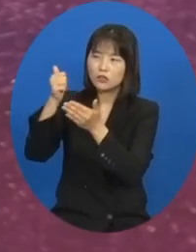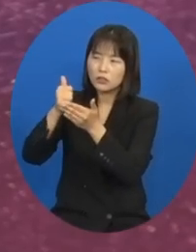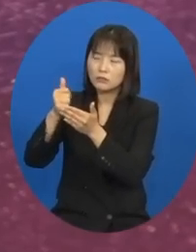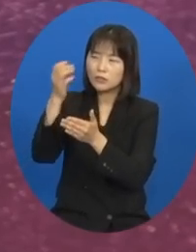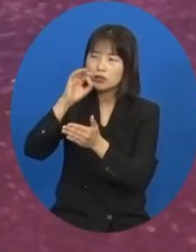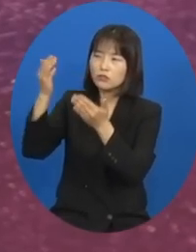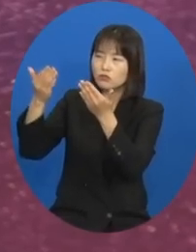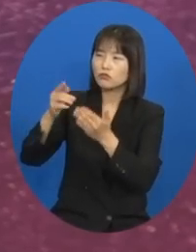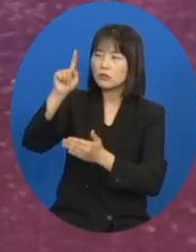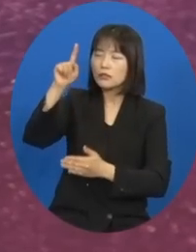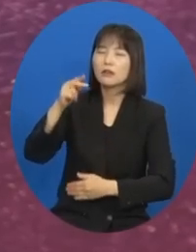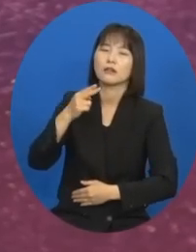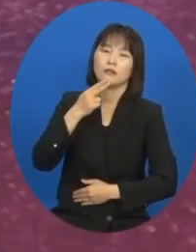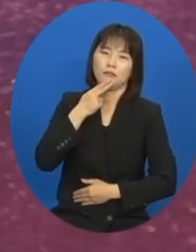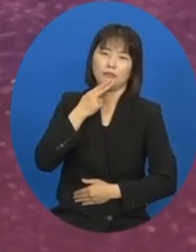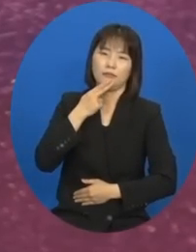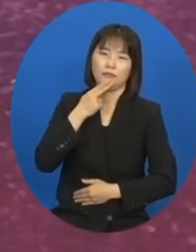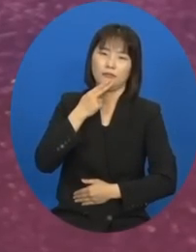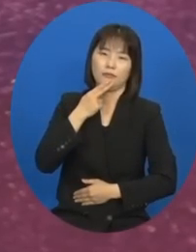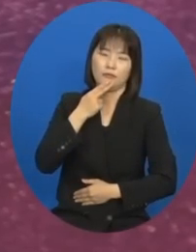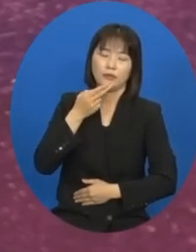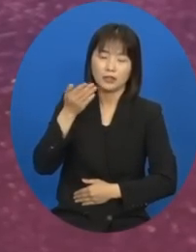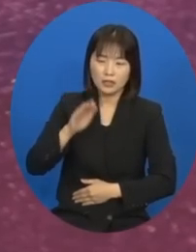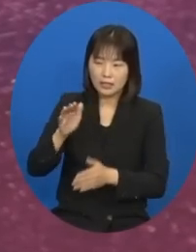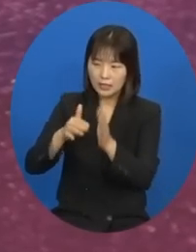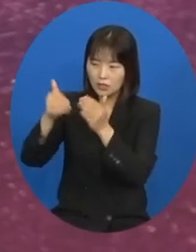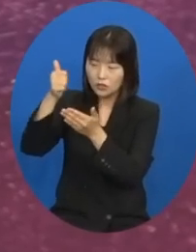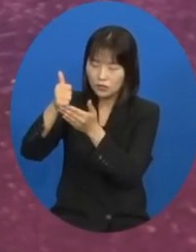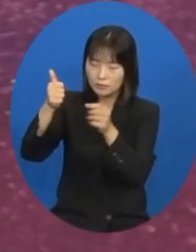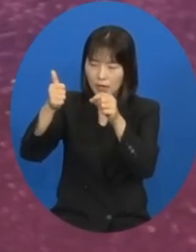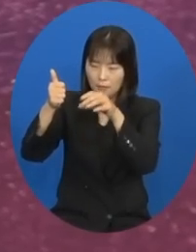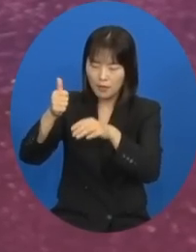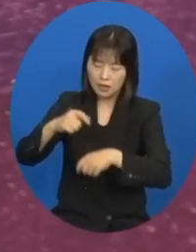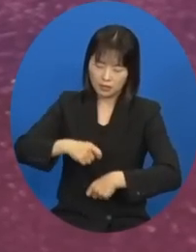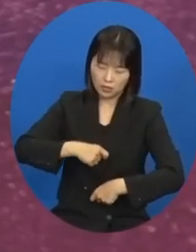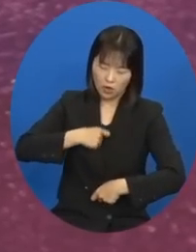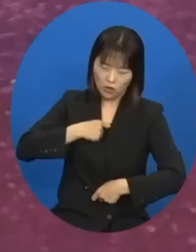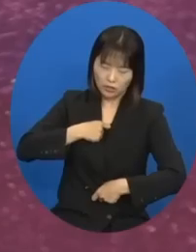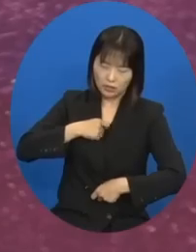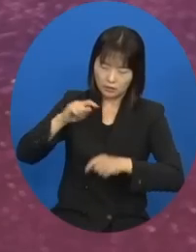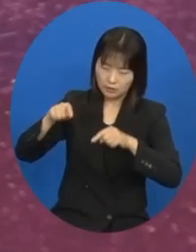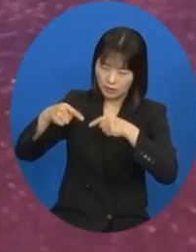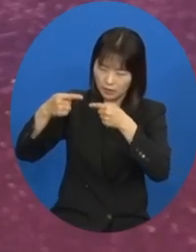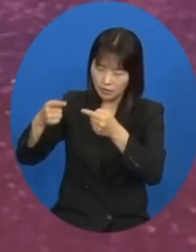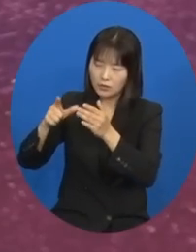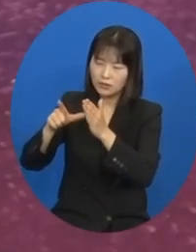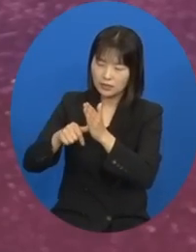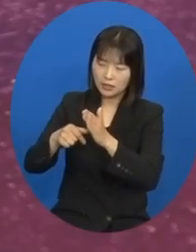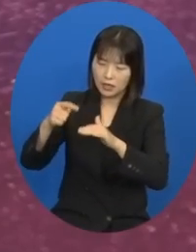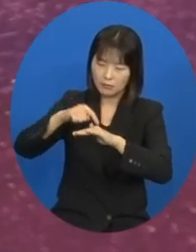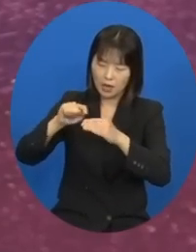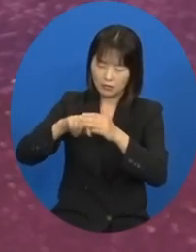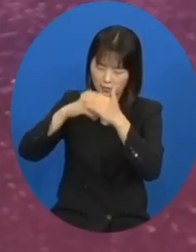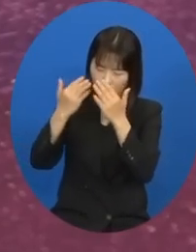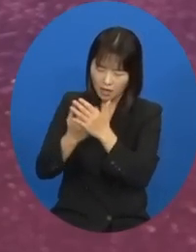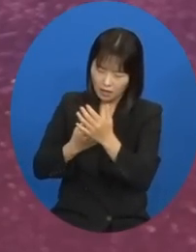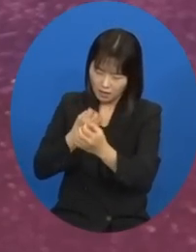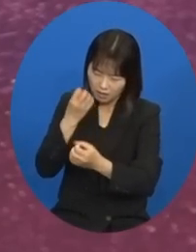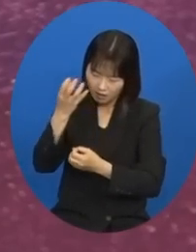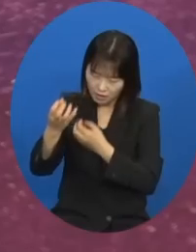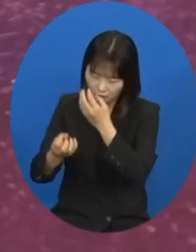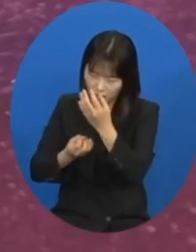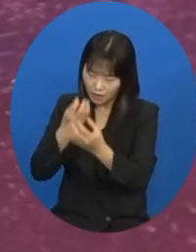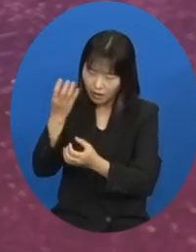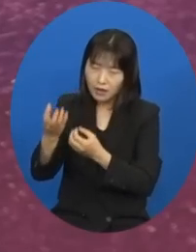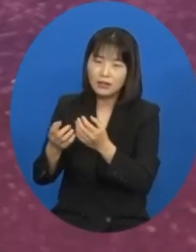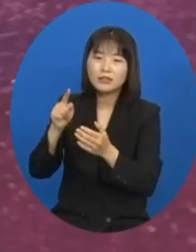않으셨대요 그러나 예수님 앞에 정직하게 예수님 앞에 나아갔던 그 시간들 마음을 다 토로하고 마음을